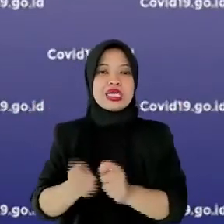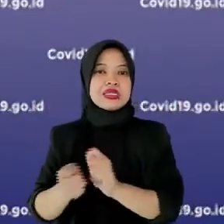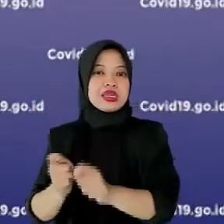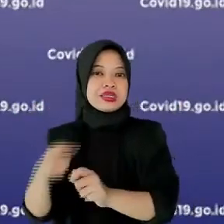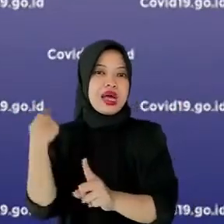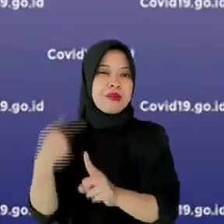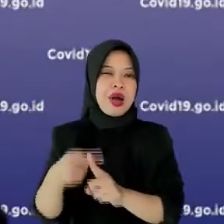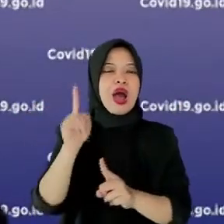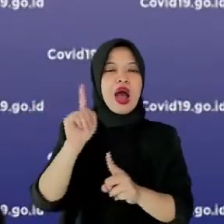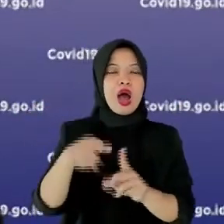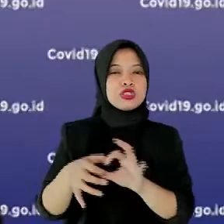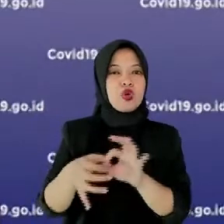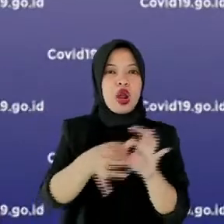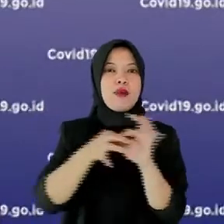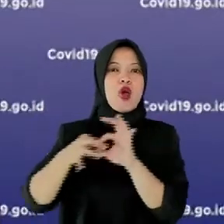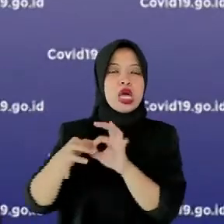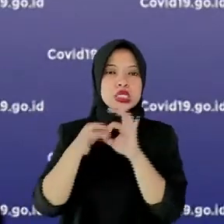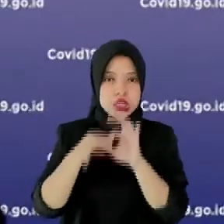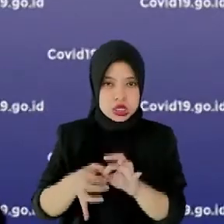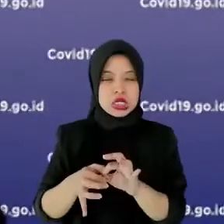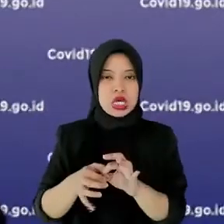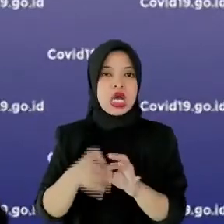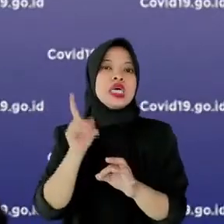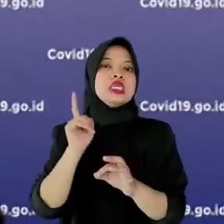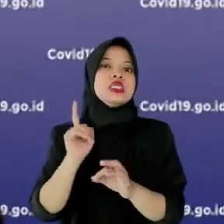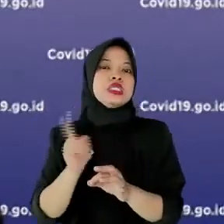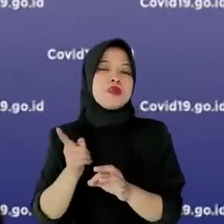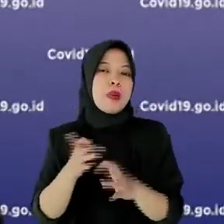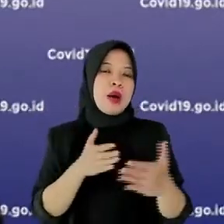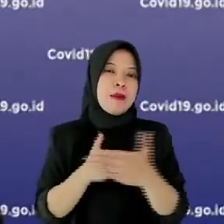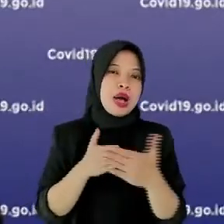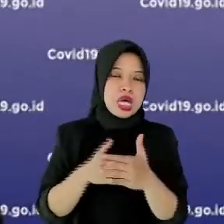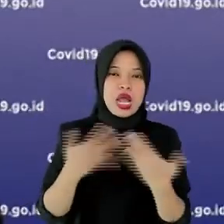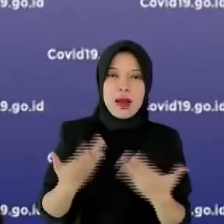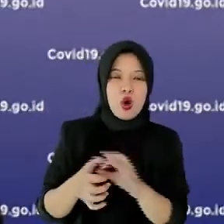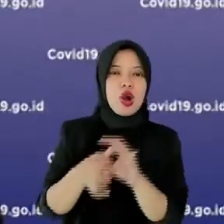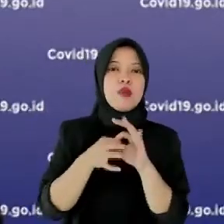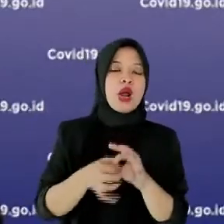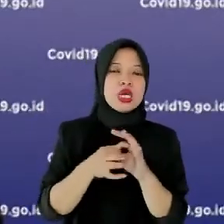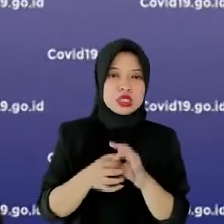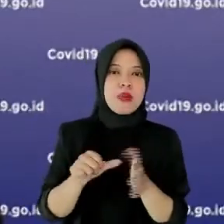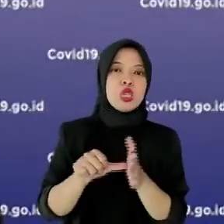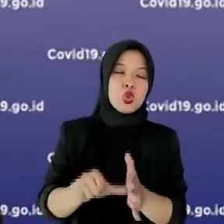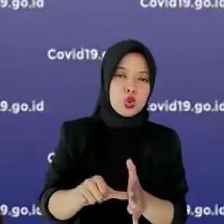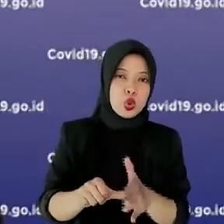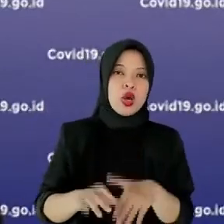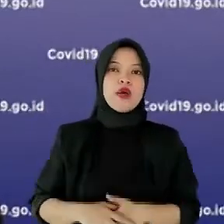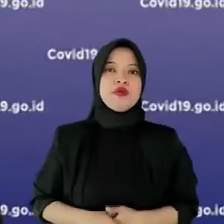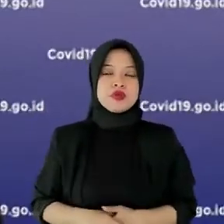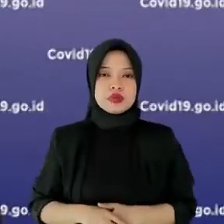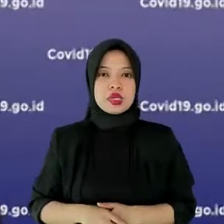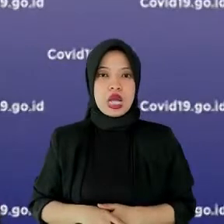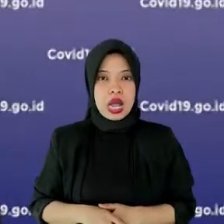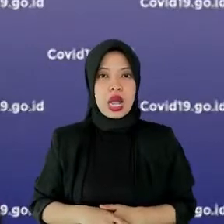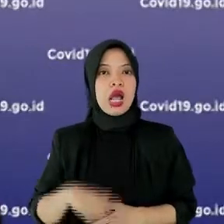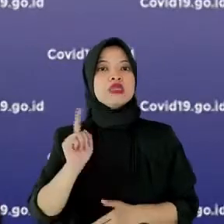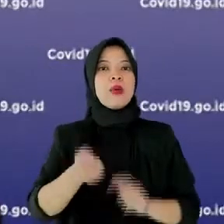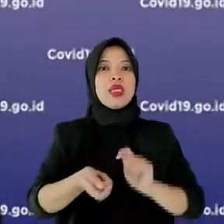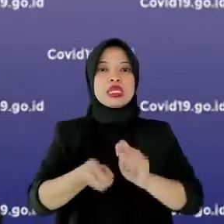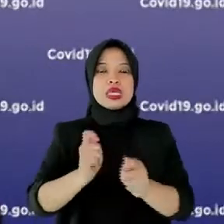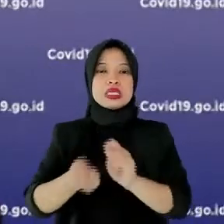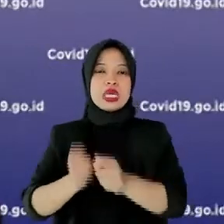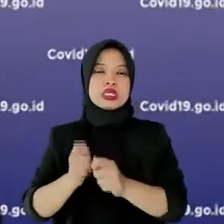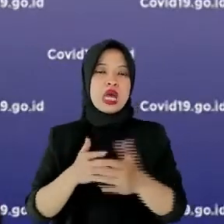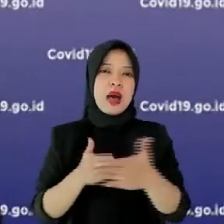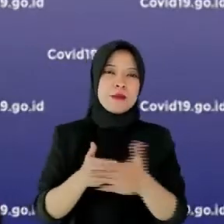mungkin nanti harus dielaborasi lebih jauh lagi ya, Dokter Lula, untuk kendalanya. Tapi memang salah satunya adalah tadi peningkatan jumlah